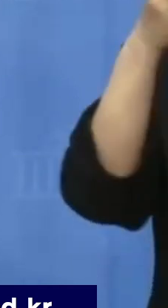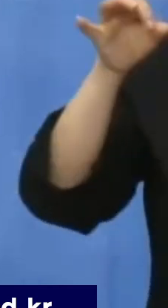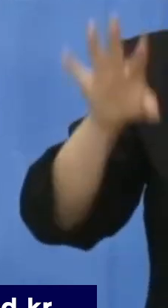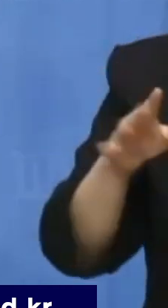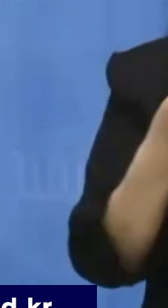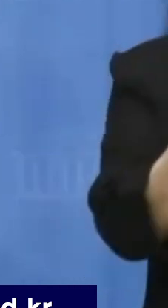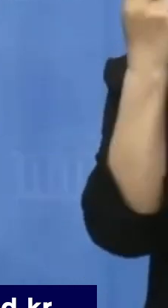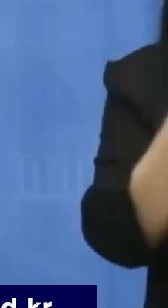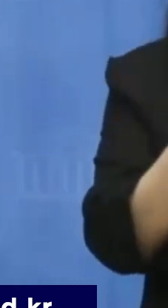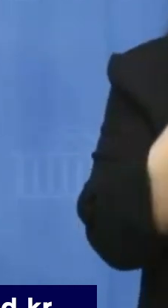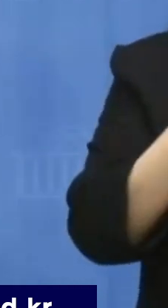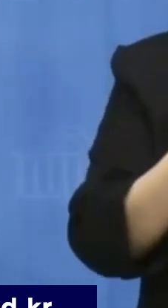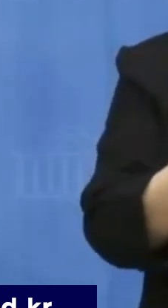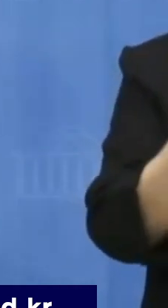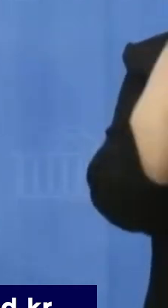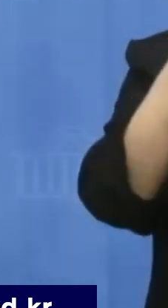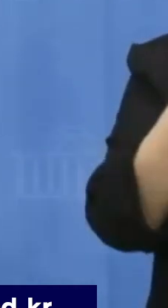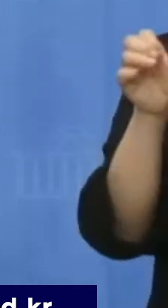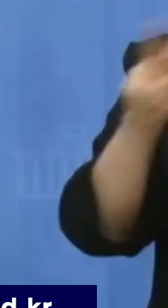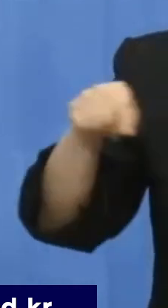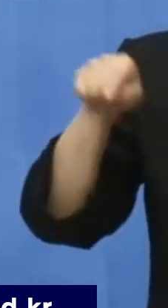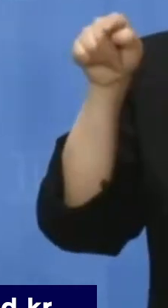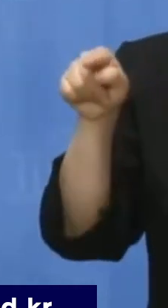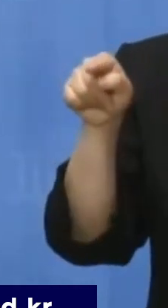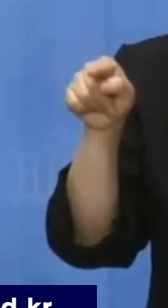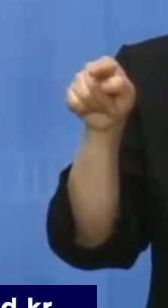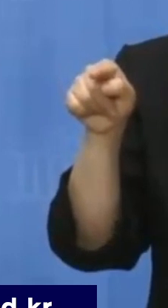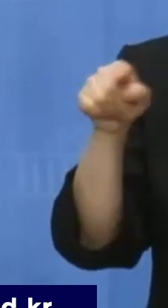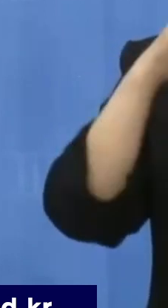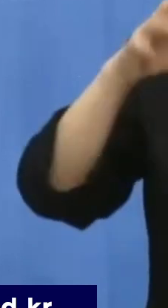급박하는 거대 야당이야말로 터무니없는